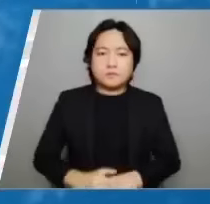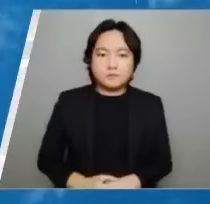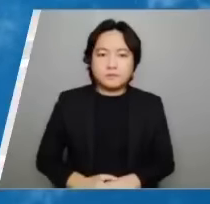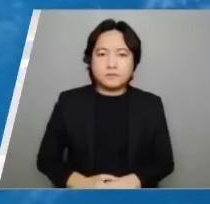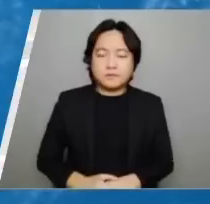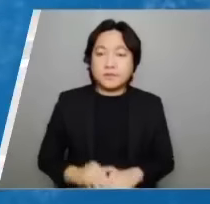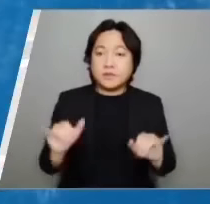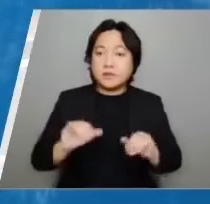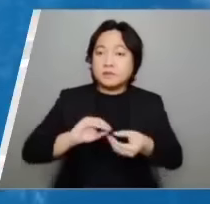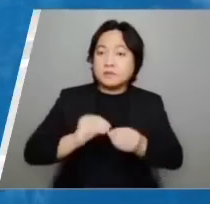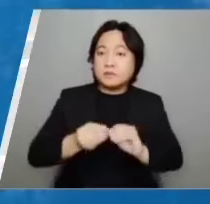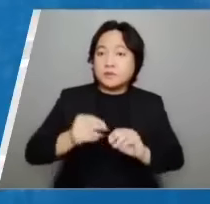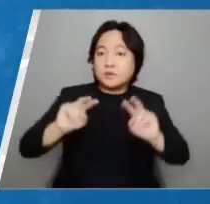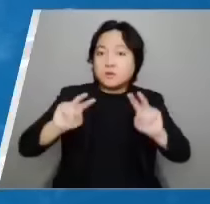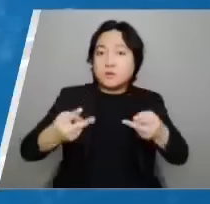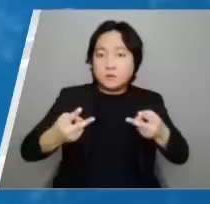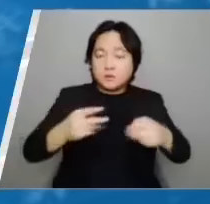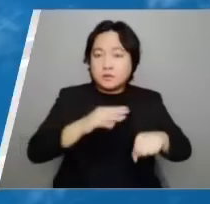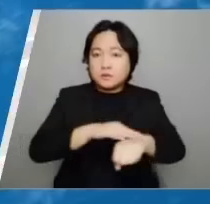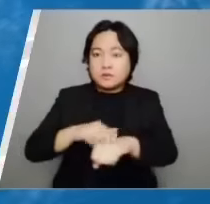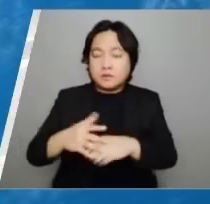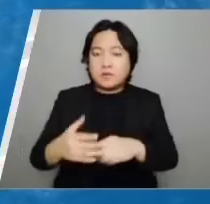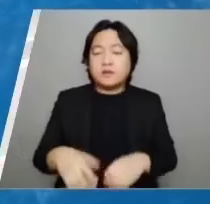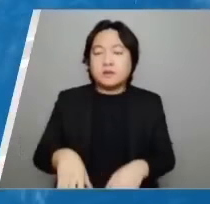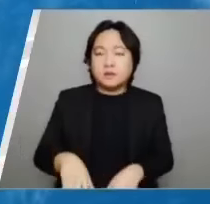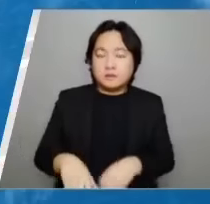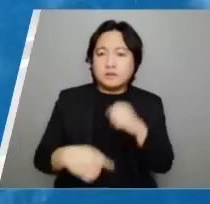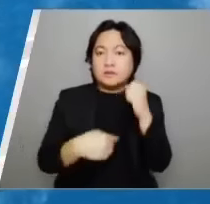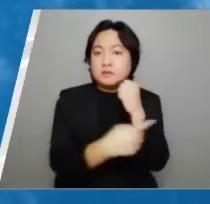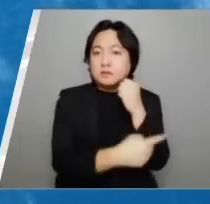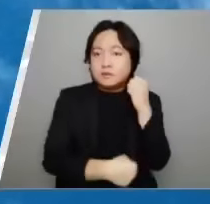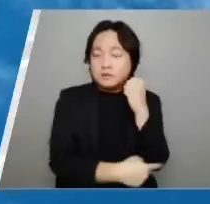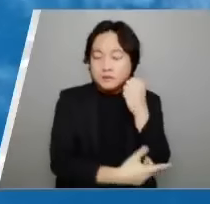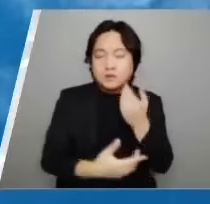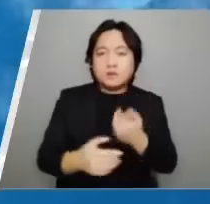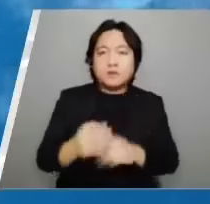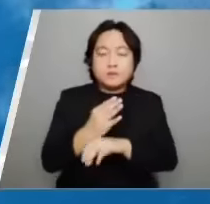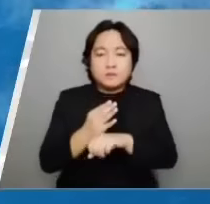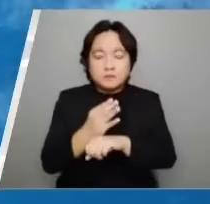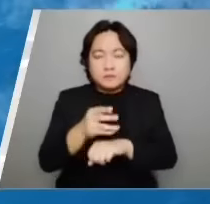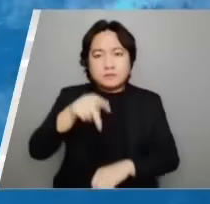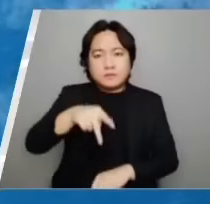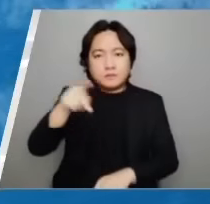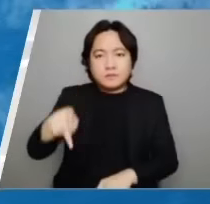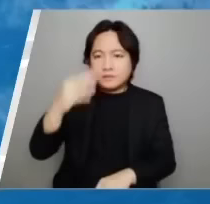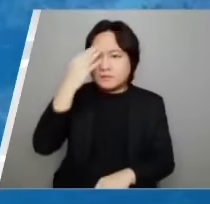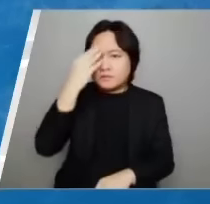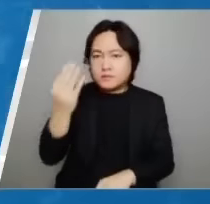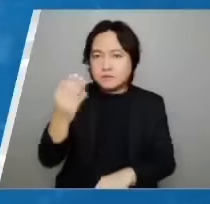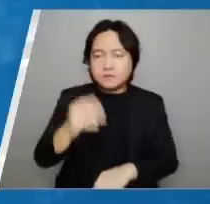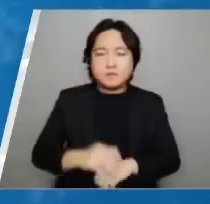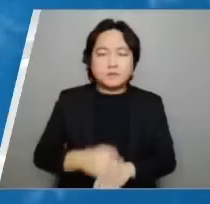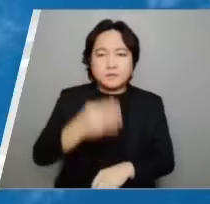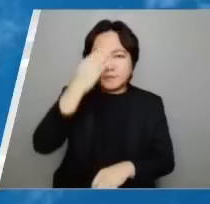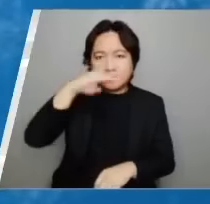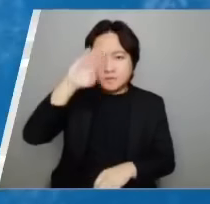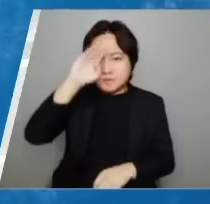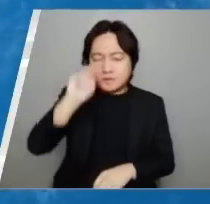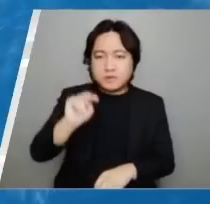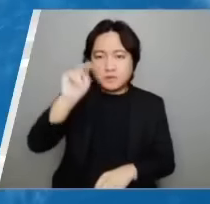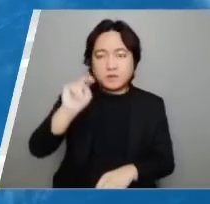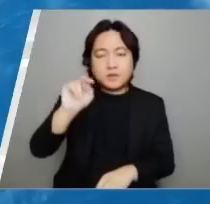sa Zambales, Bataan, Pampanga, Bulacan, northern portion ng Cavite, northern portion ng